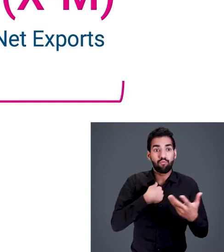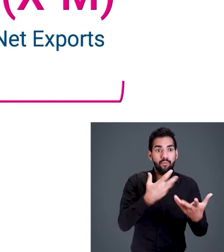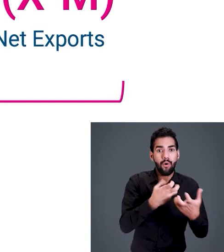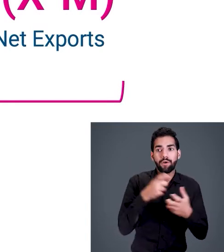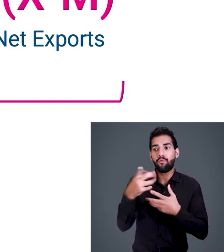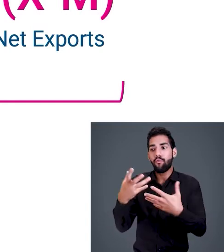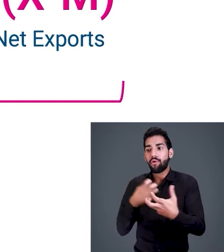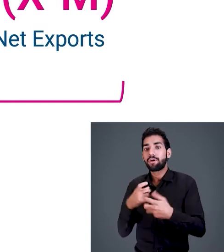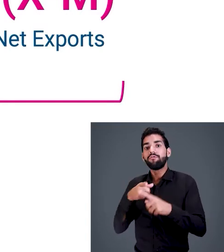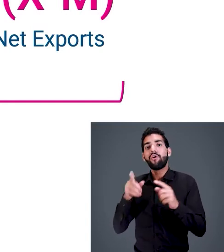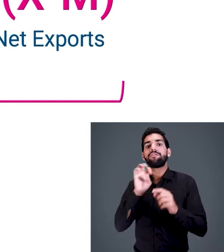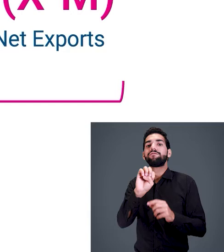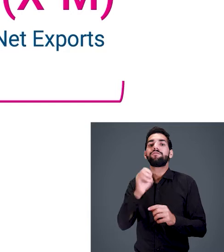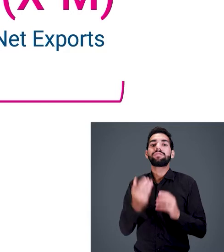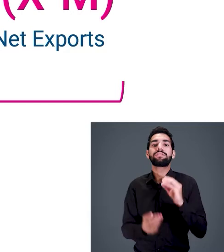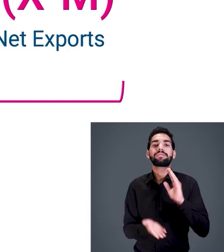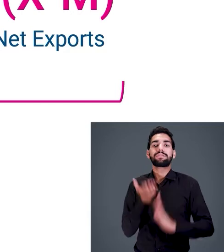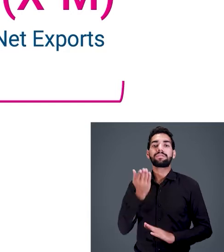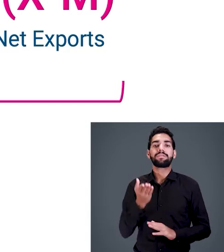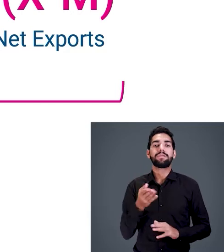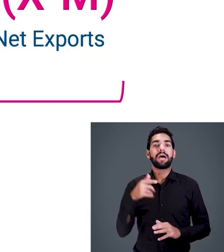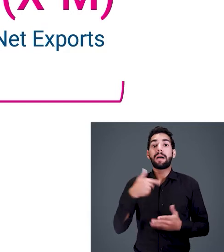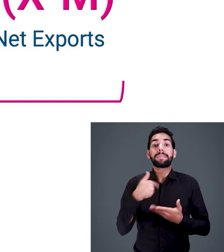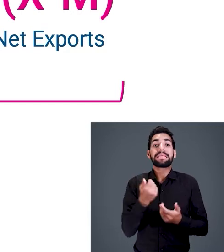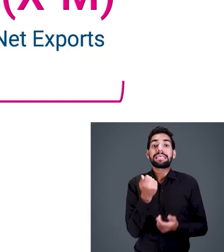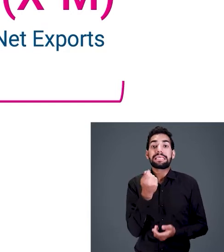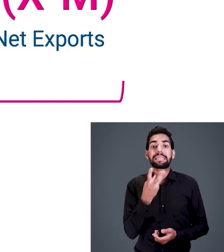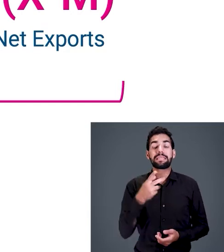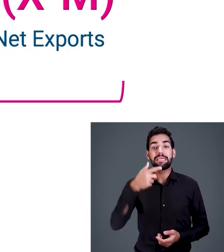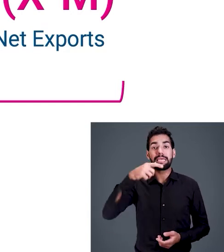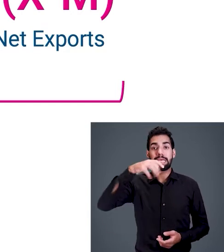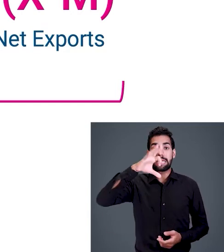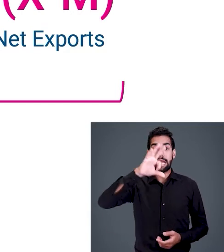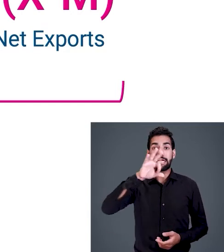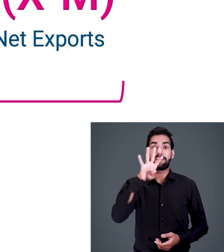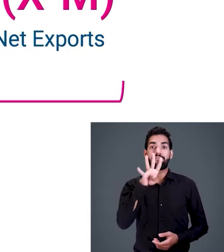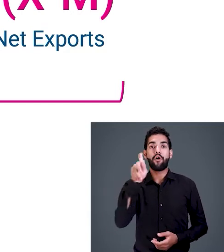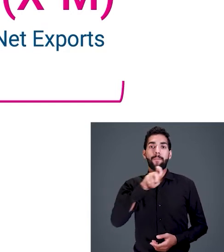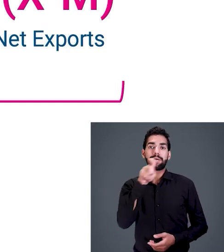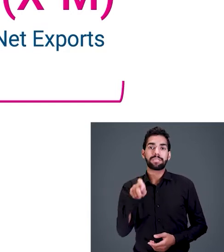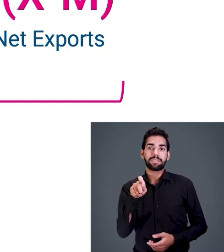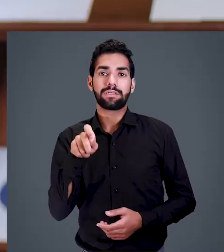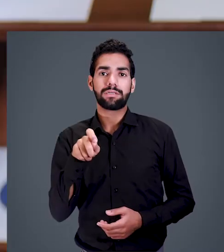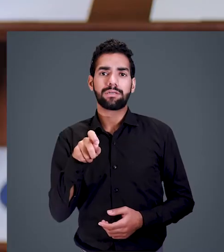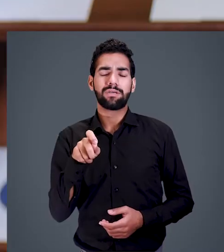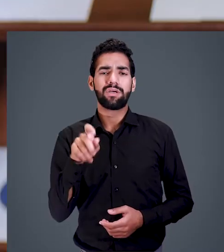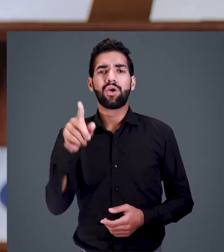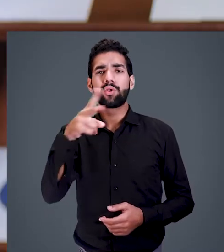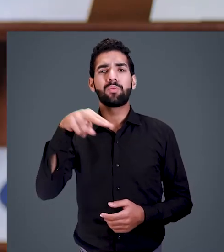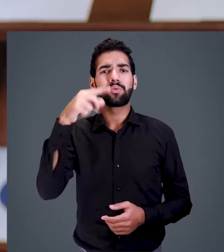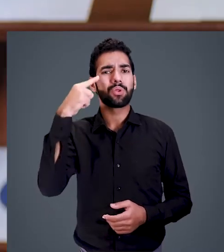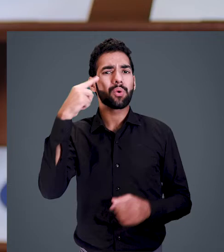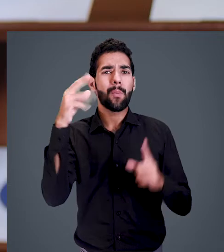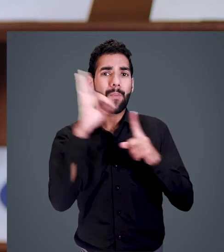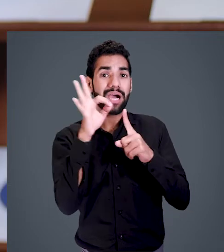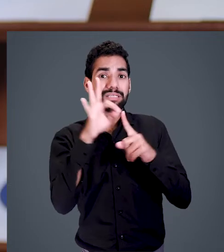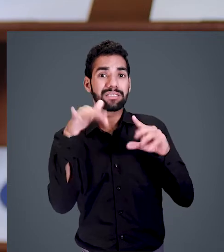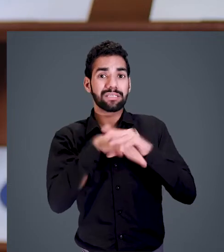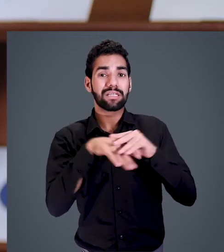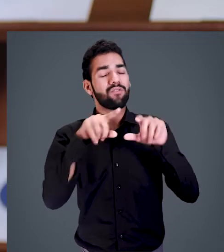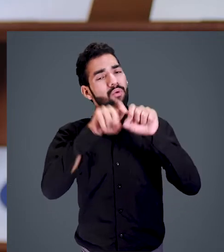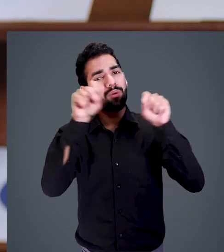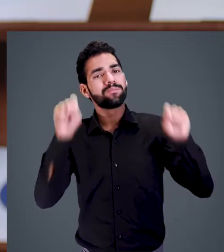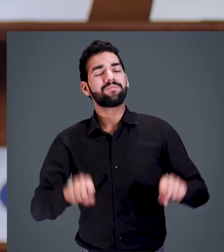जो आपकी कंजम्पशन है ये तकरीबन 94%, 94% है। तो पाकिस्तानी इकॉनमी का